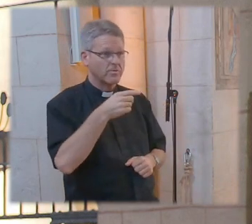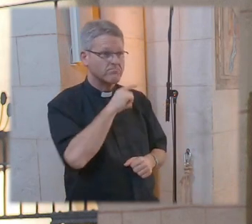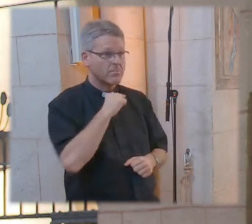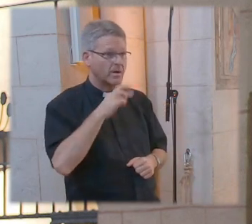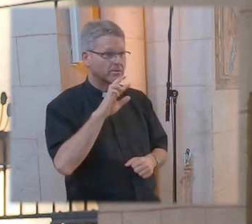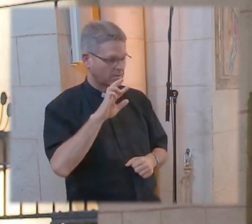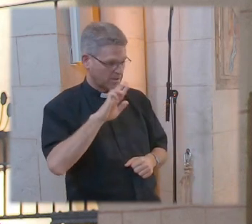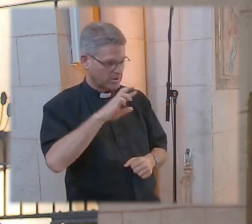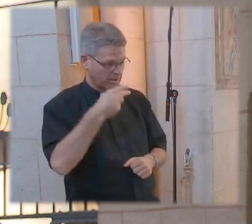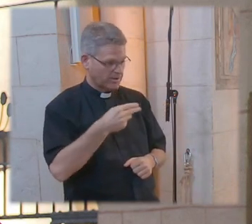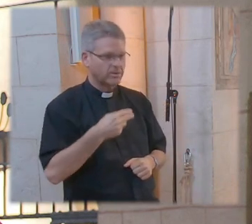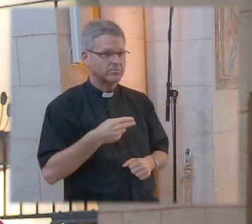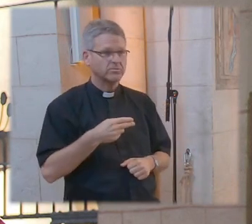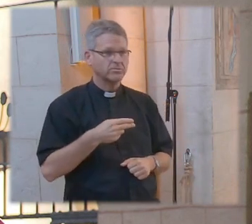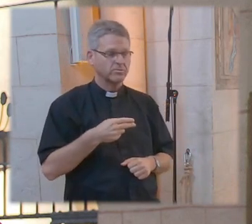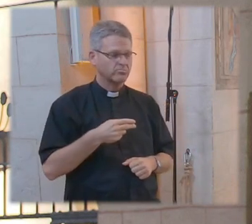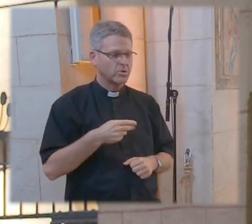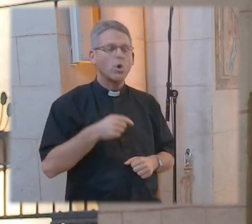und die das heutige Fest